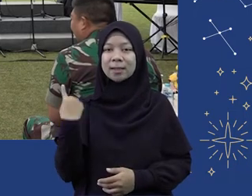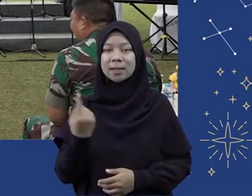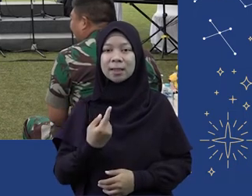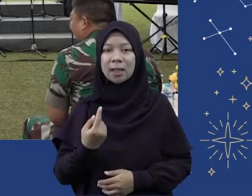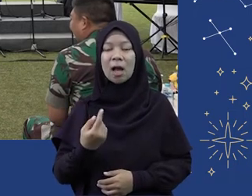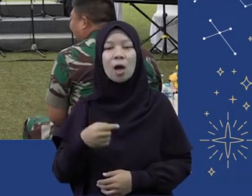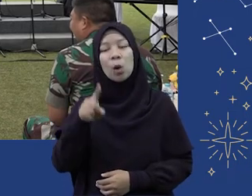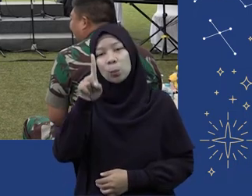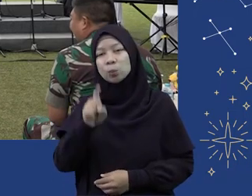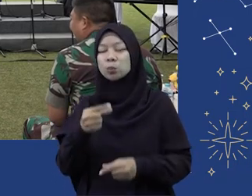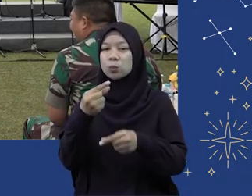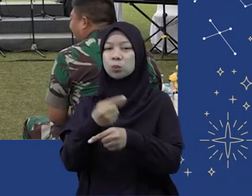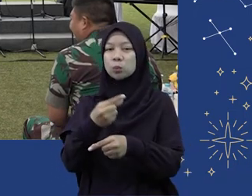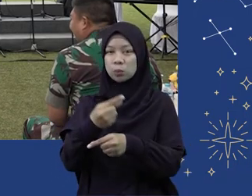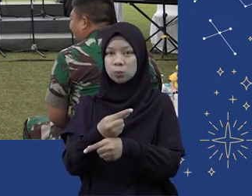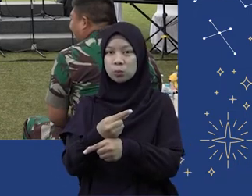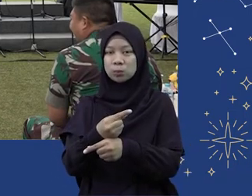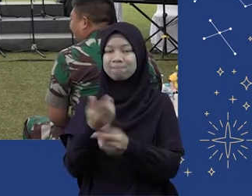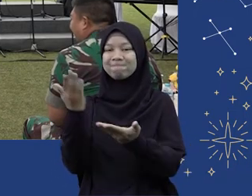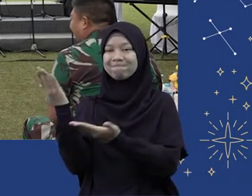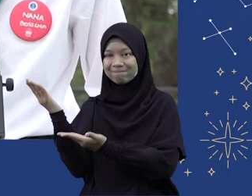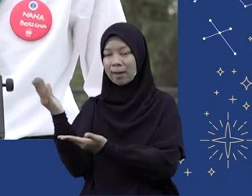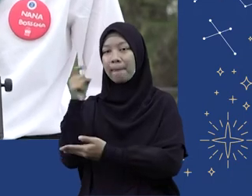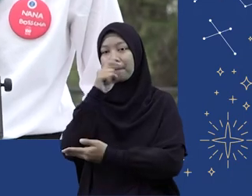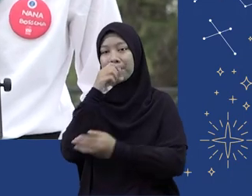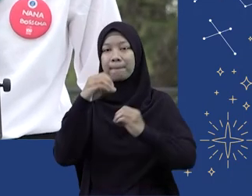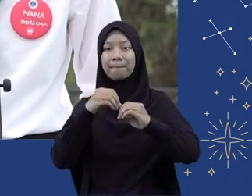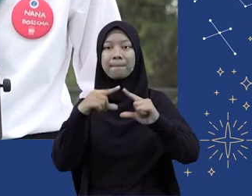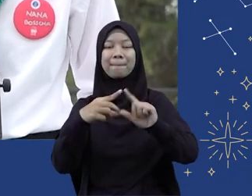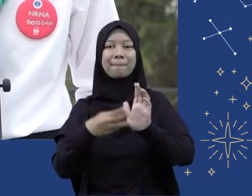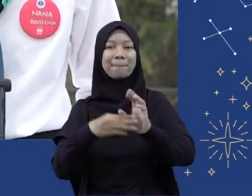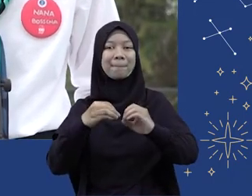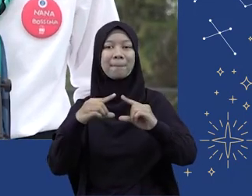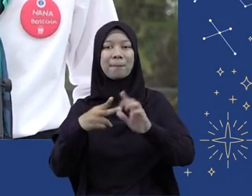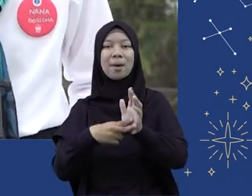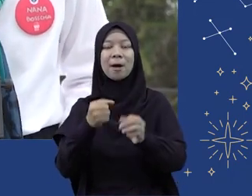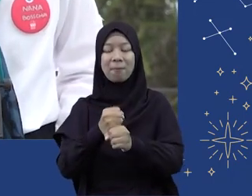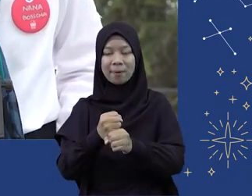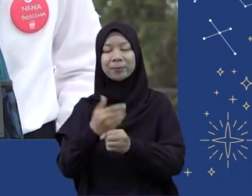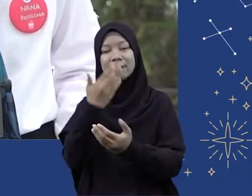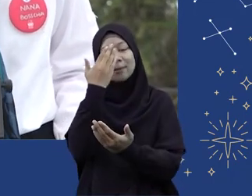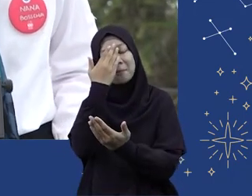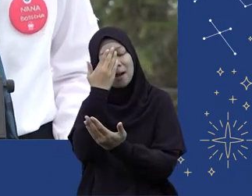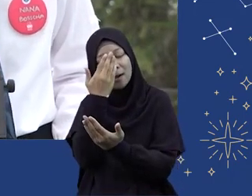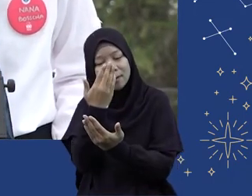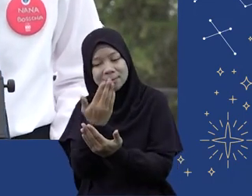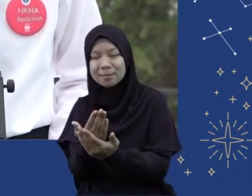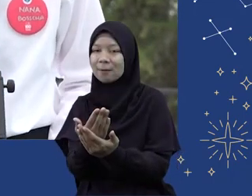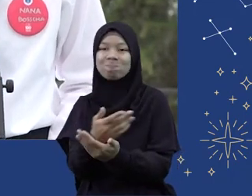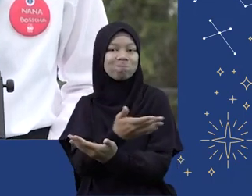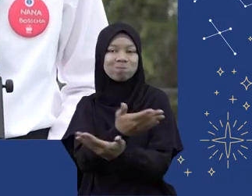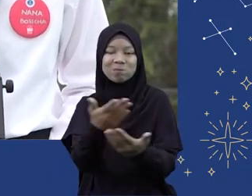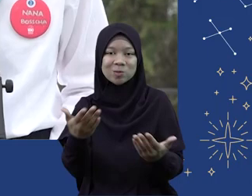guru Pak Bambang ini orangnya Jadi terima kasih Pak Bambang untuk semuanya